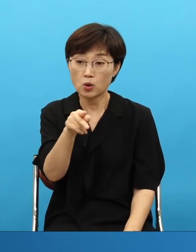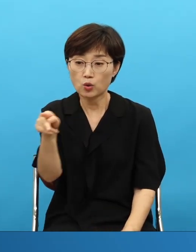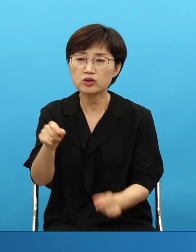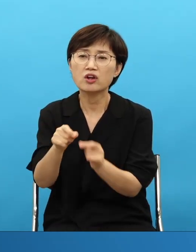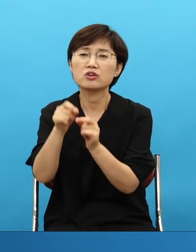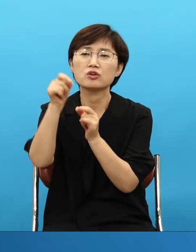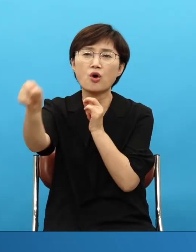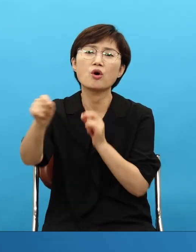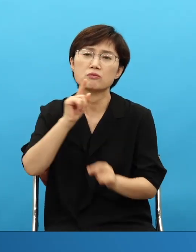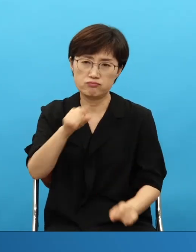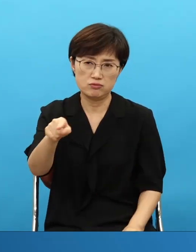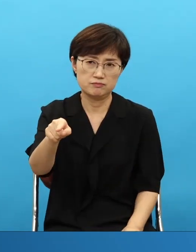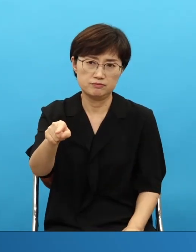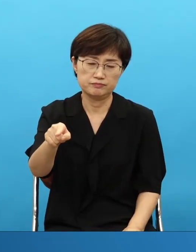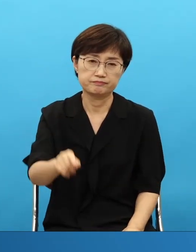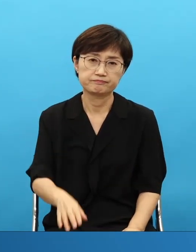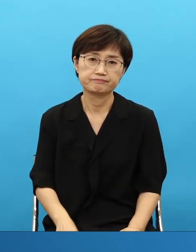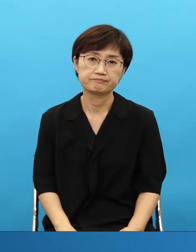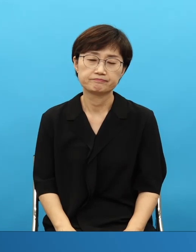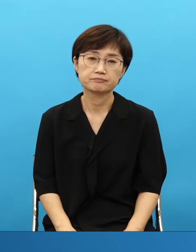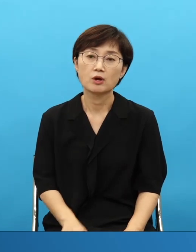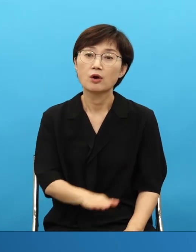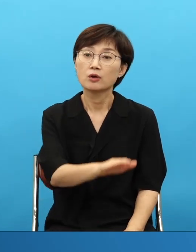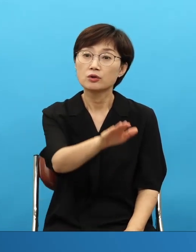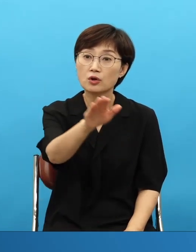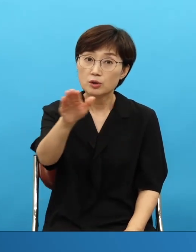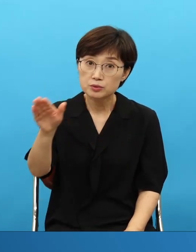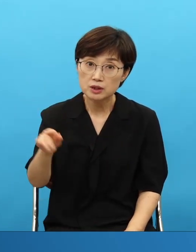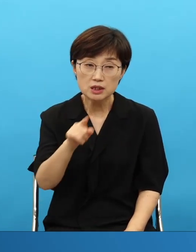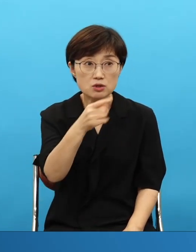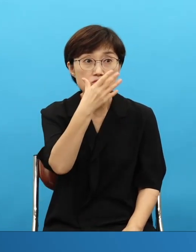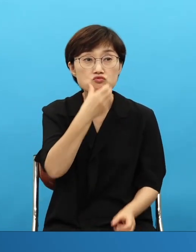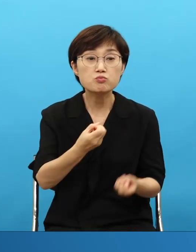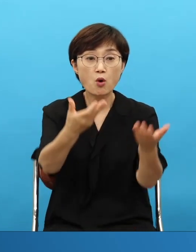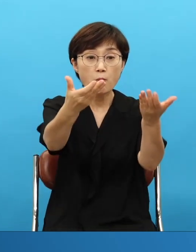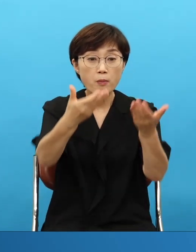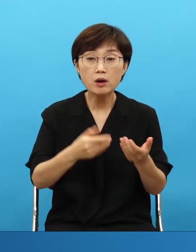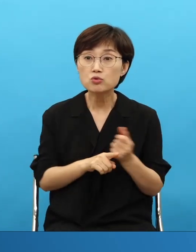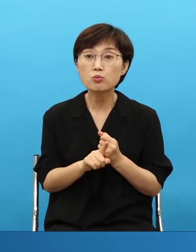됩니다. 这是人们的必须要切记。 특히 여러분은 왜 이 축복을 받아야 되느냐?